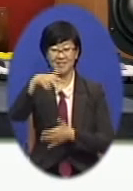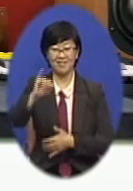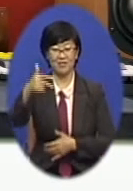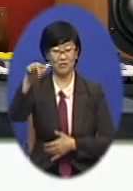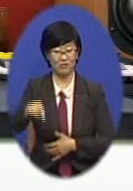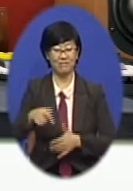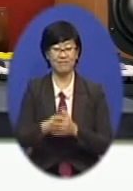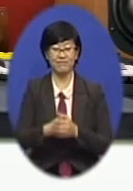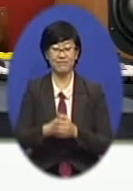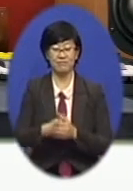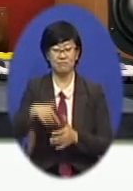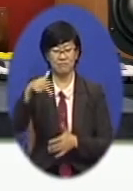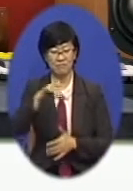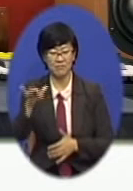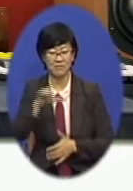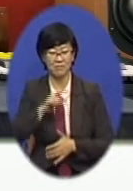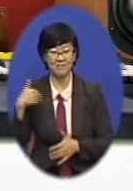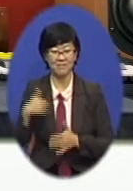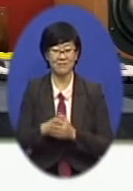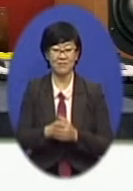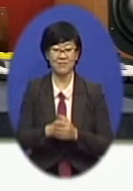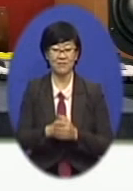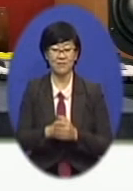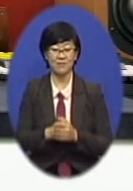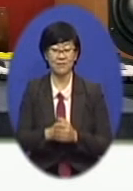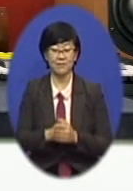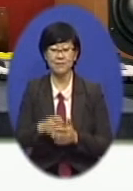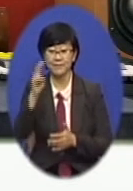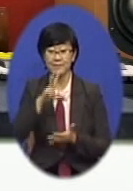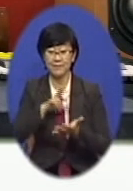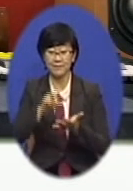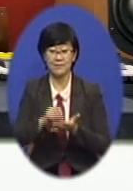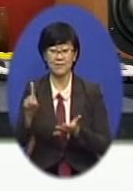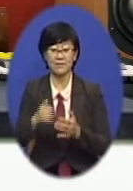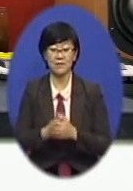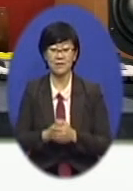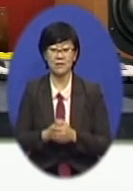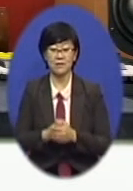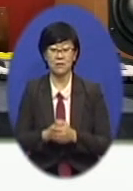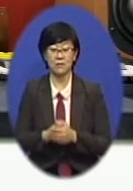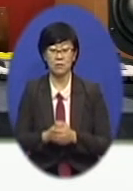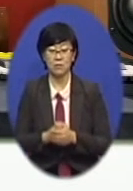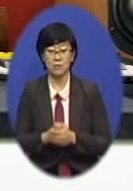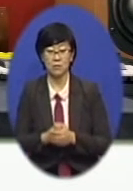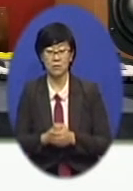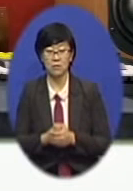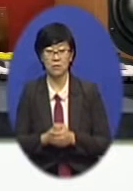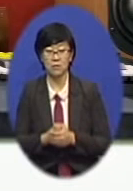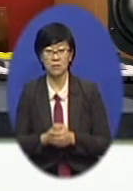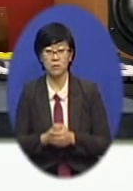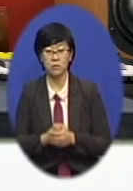최준우라고 합니다. 아, 아 예. 네. 어떤 노래 불러주시겠어요? 그 박지훈